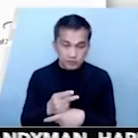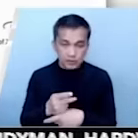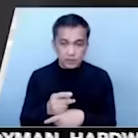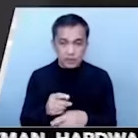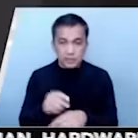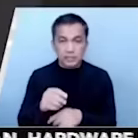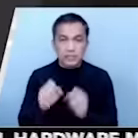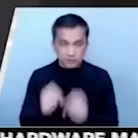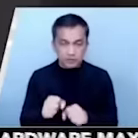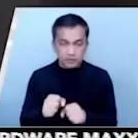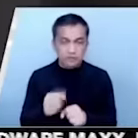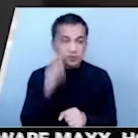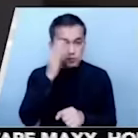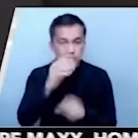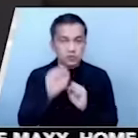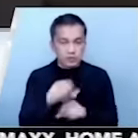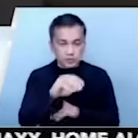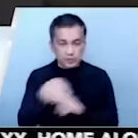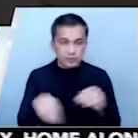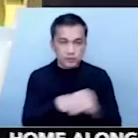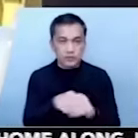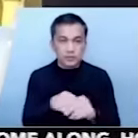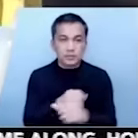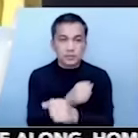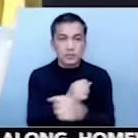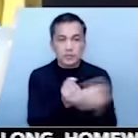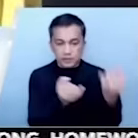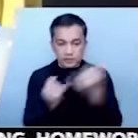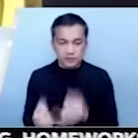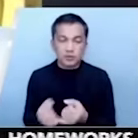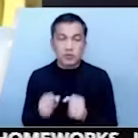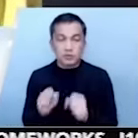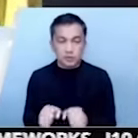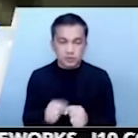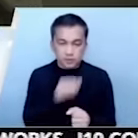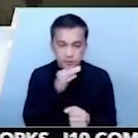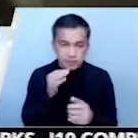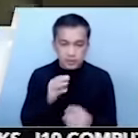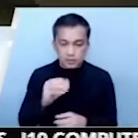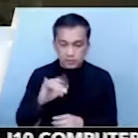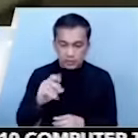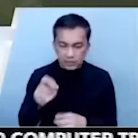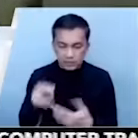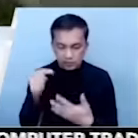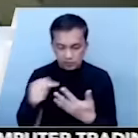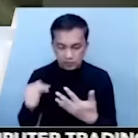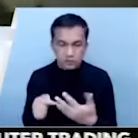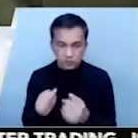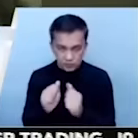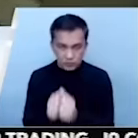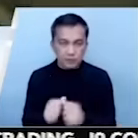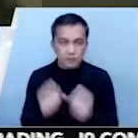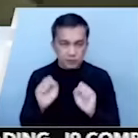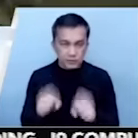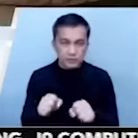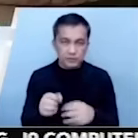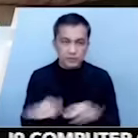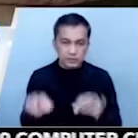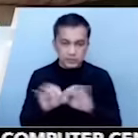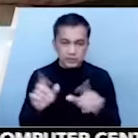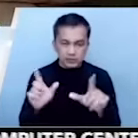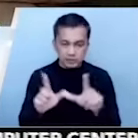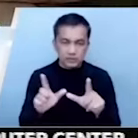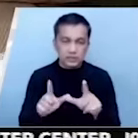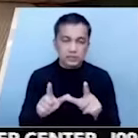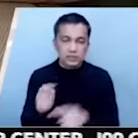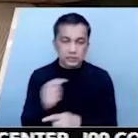hinaharap. Pwede raw sumali rito ang mga magsasaka, sugar millers at iba pa basta lisensyado bilang sugar traders.